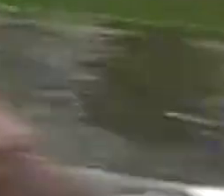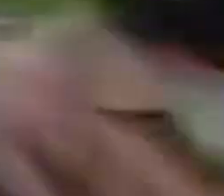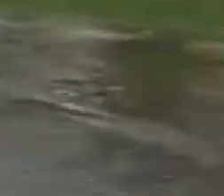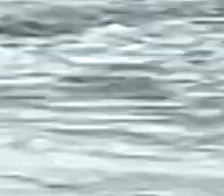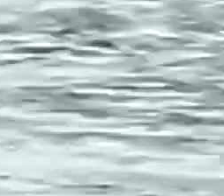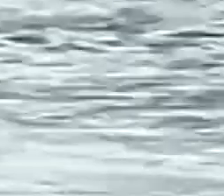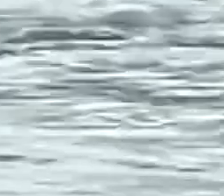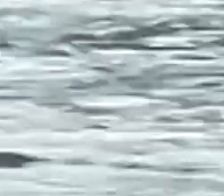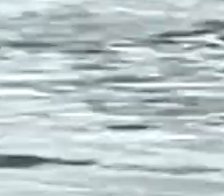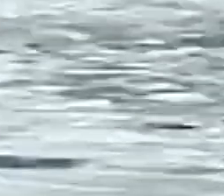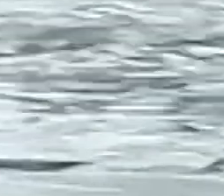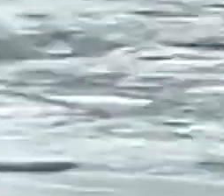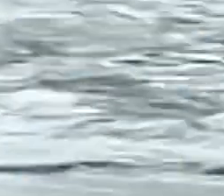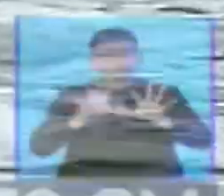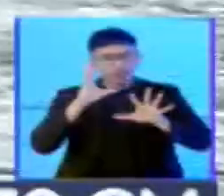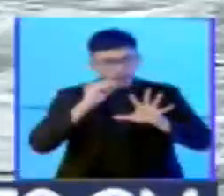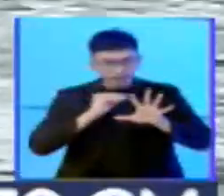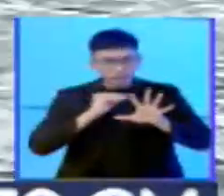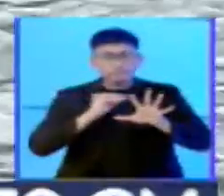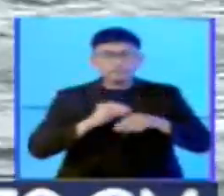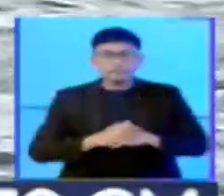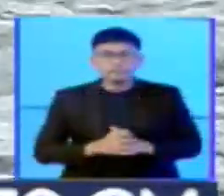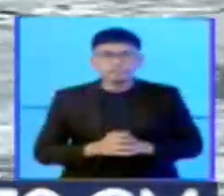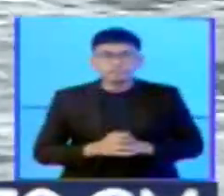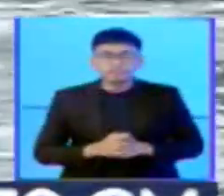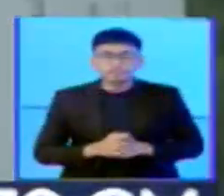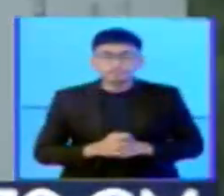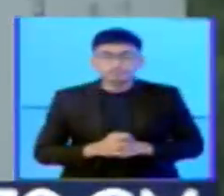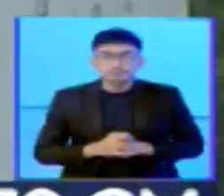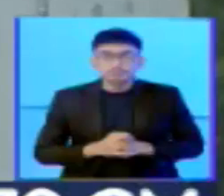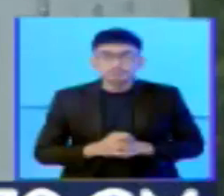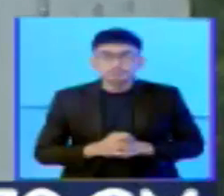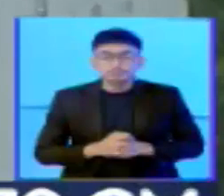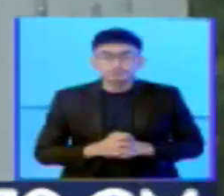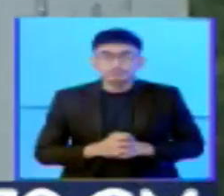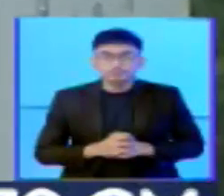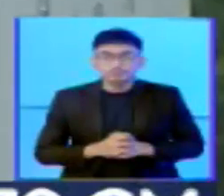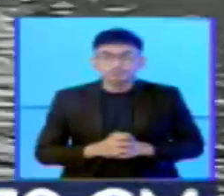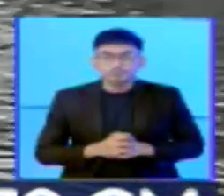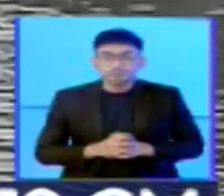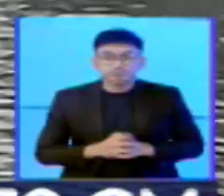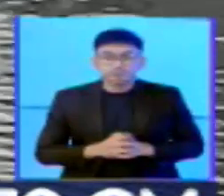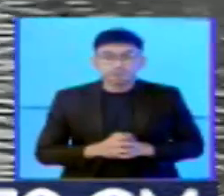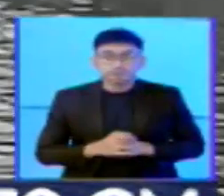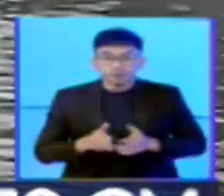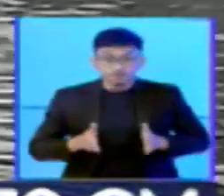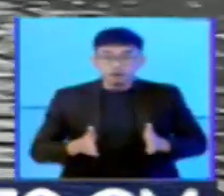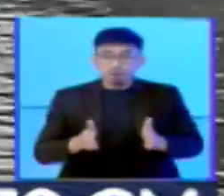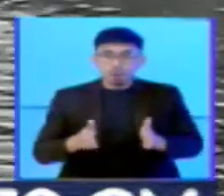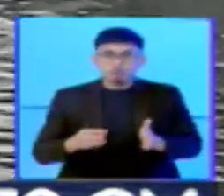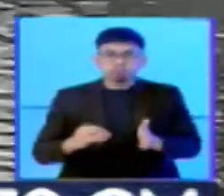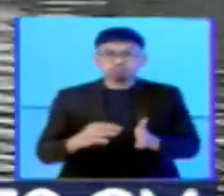22.00 Waktu Indonesia Barat dan informasi Selain itu adalah adanya tanggul yang jebol di Pantai Mutiara